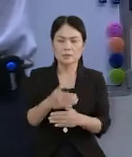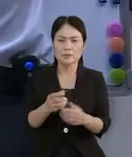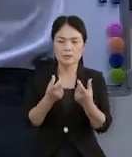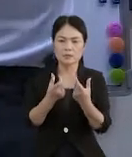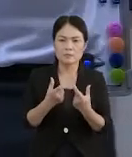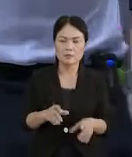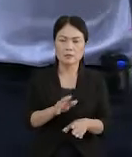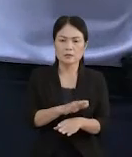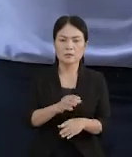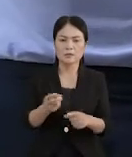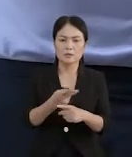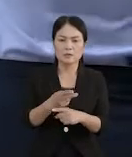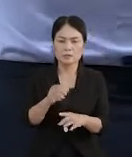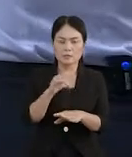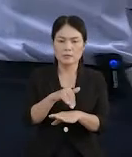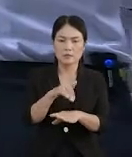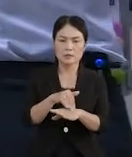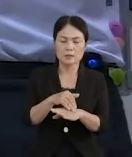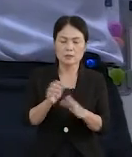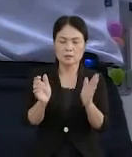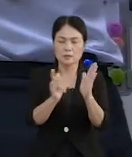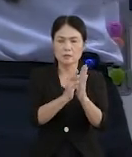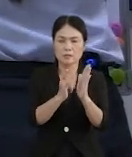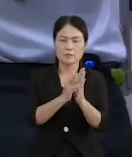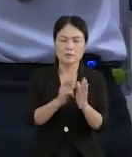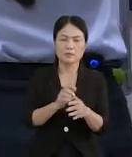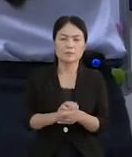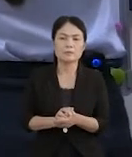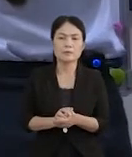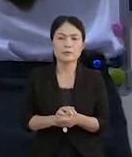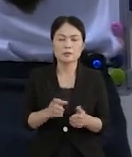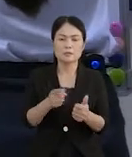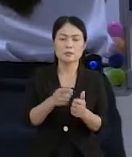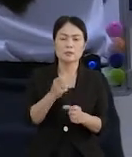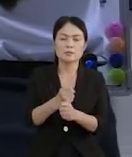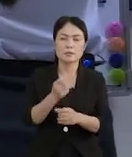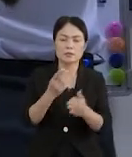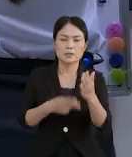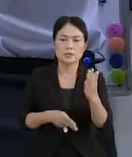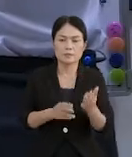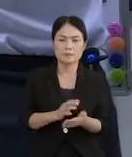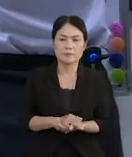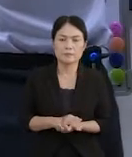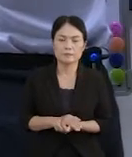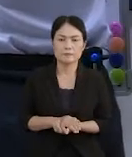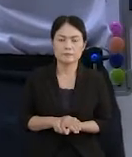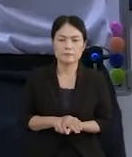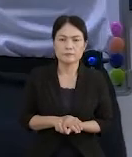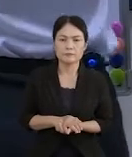cả đọt xài, cứ con ạ nó vót tới lớn, và nhạt thôi dừng. Tớ bóng thử ấy.